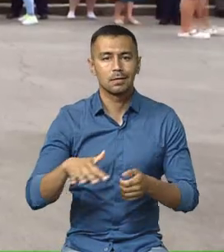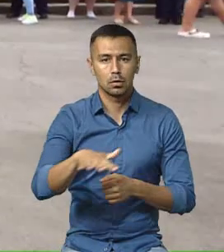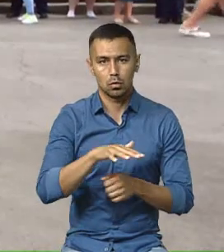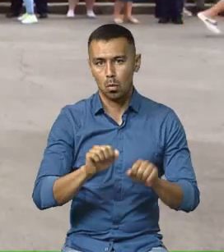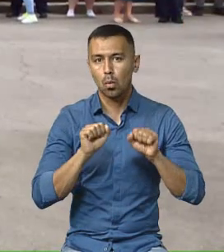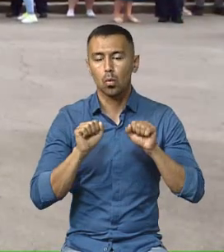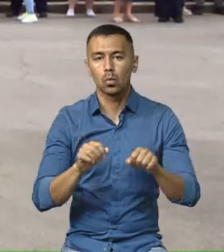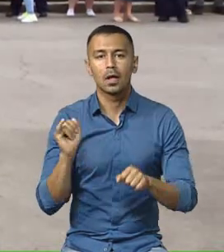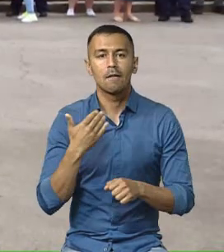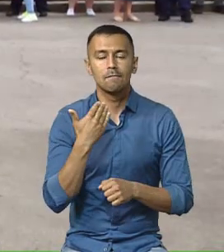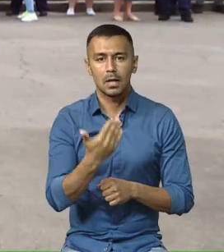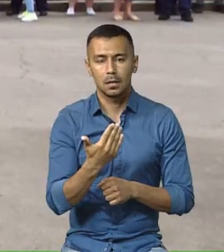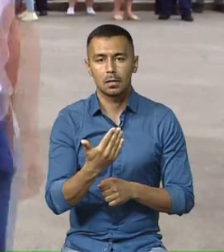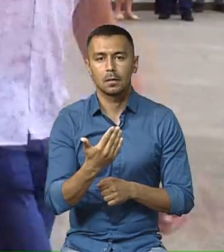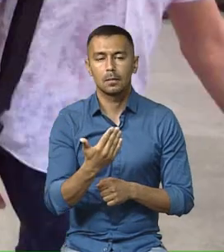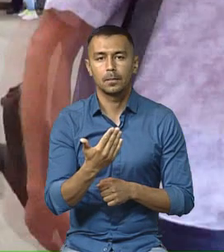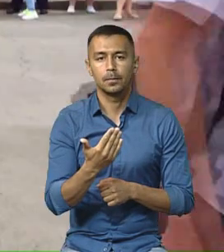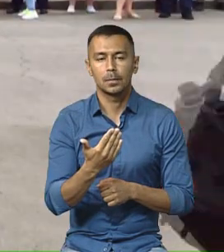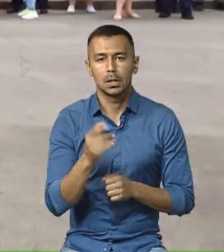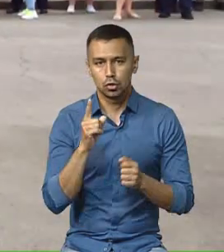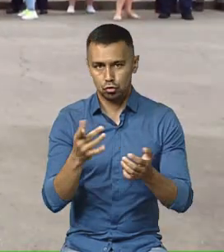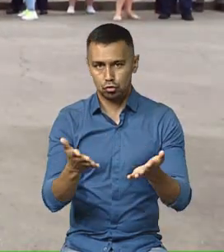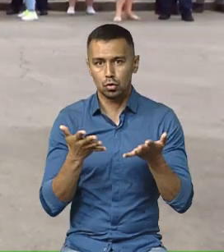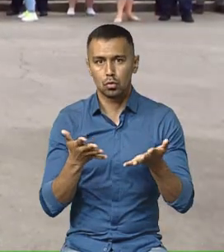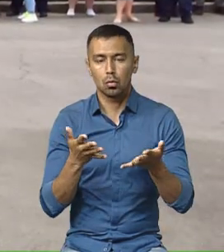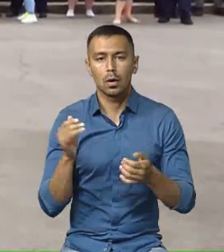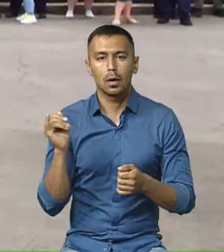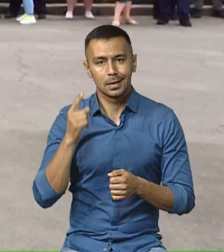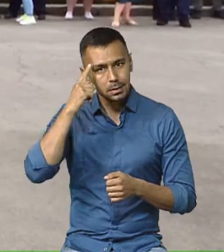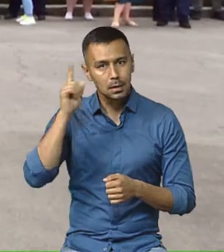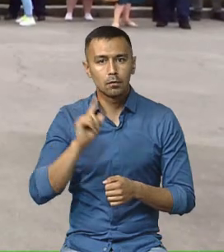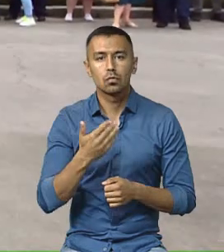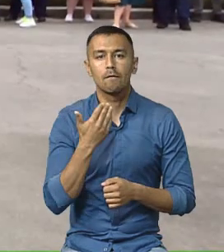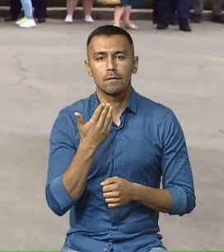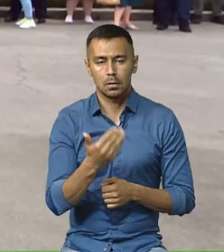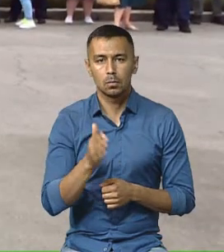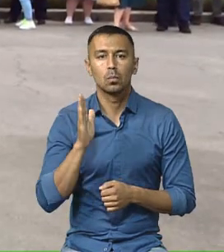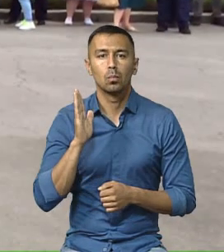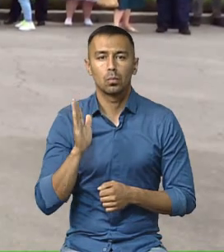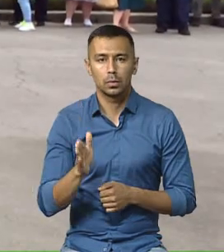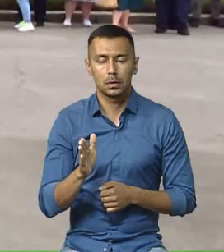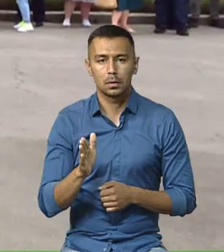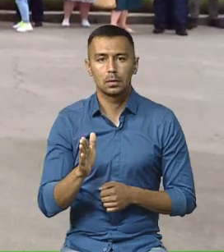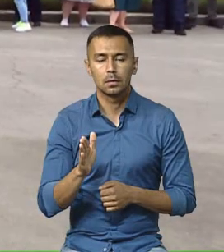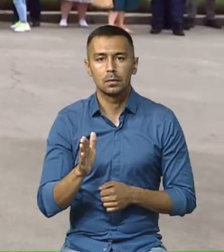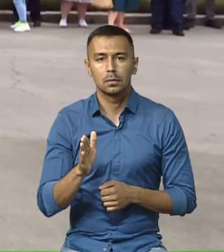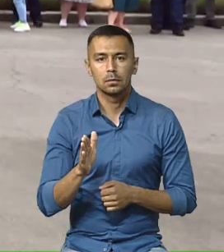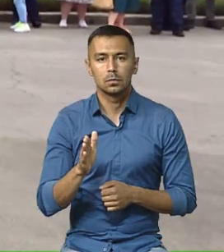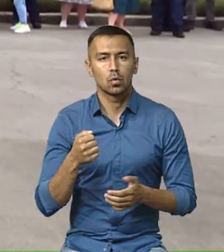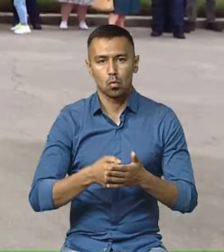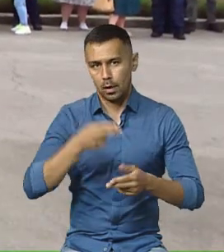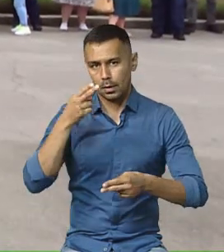тероборону, і він чітко і знав, що він буде, як казав, я буду до